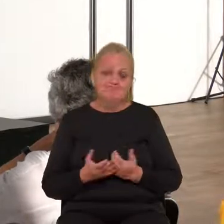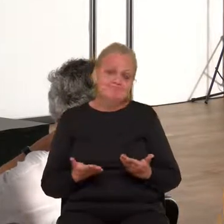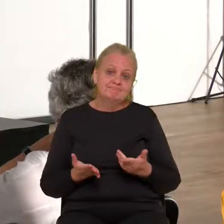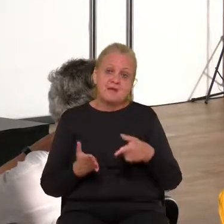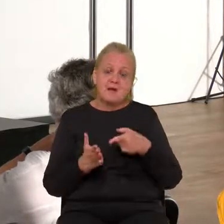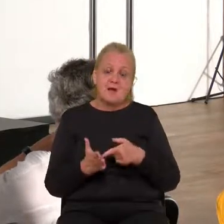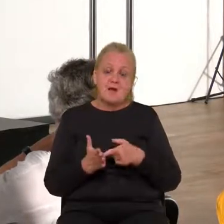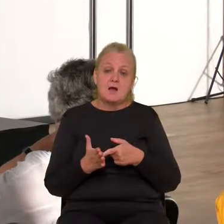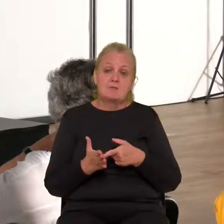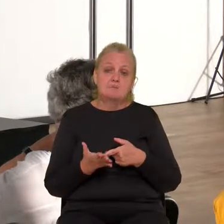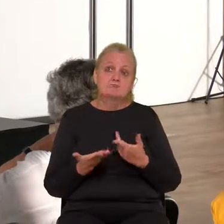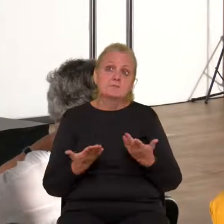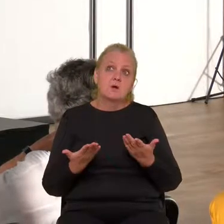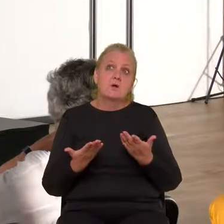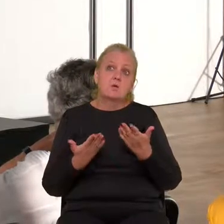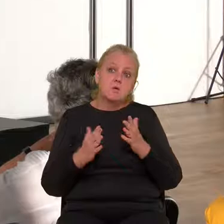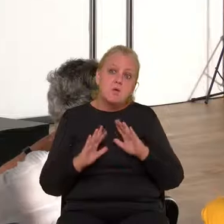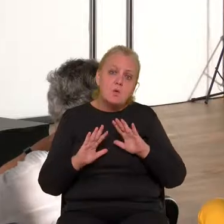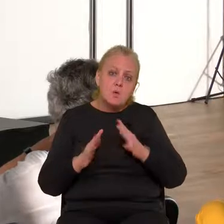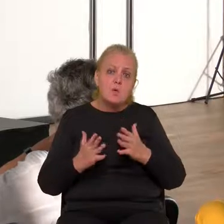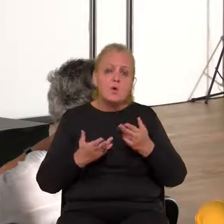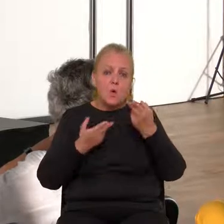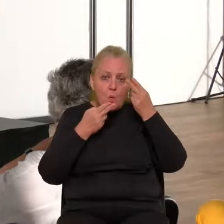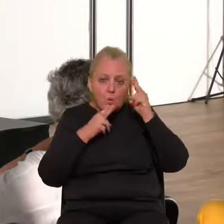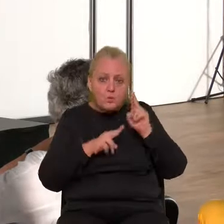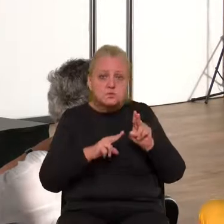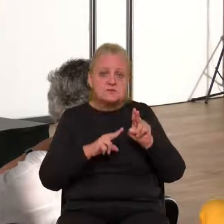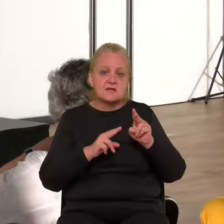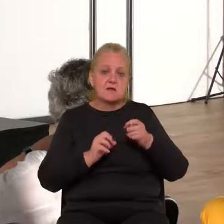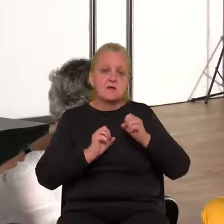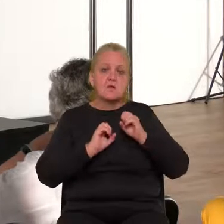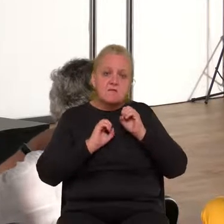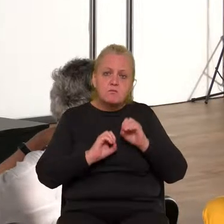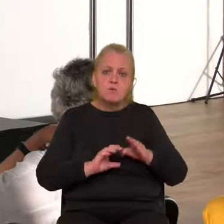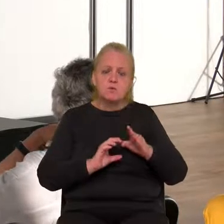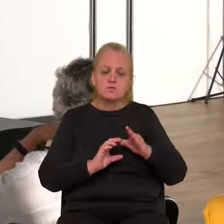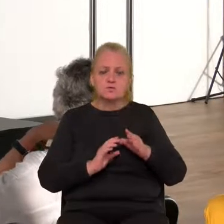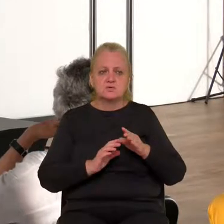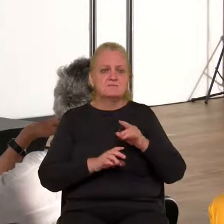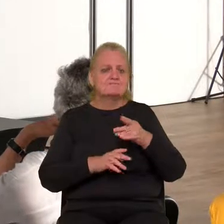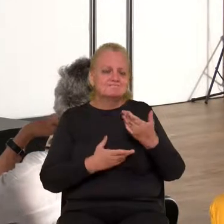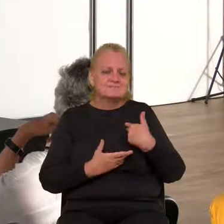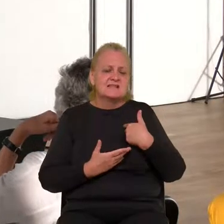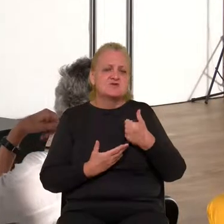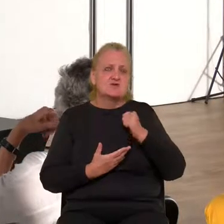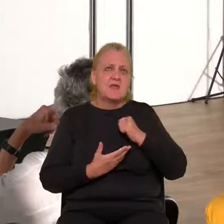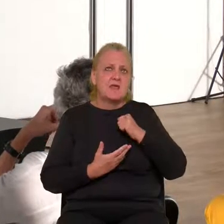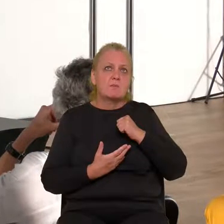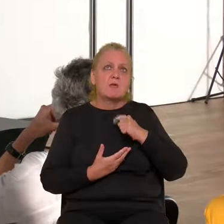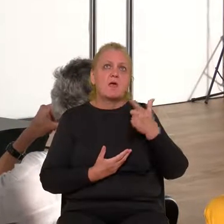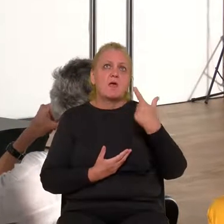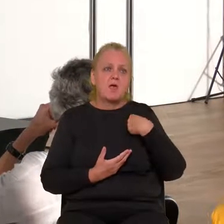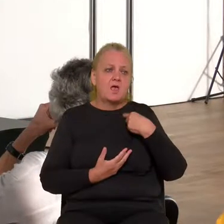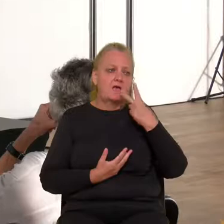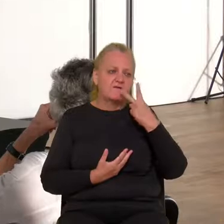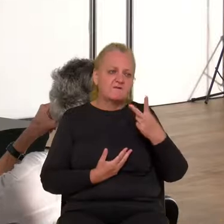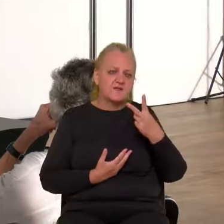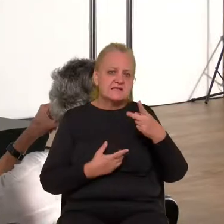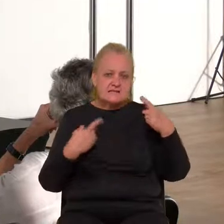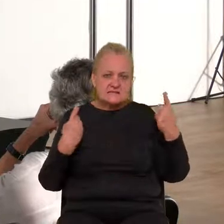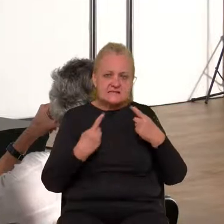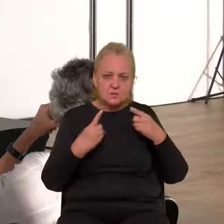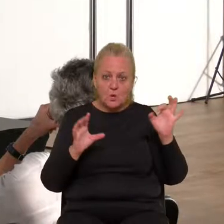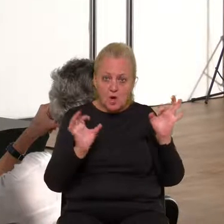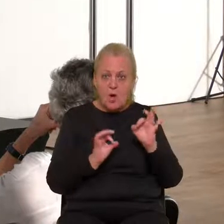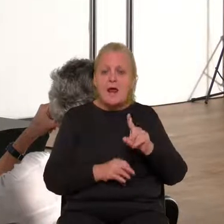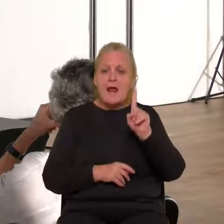przynajmniej w uznaniu, dopuszczeniu do siebie tych okropności, które wydarzają się na naszych oczach, ale